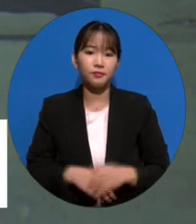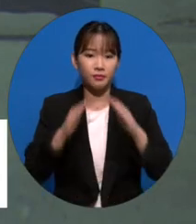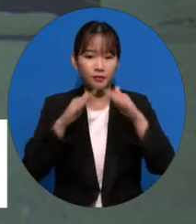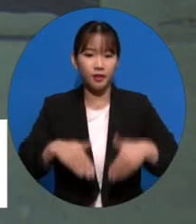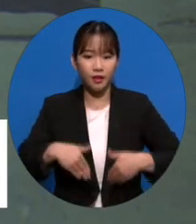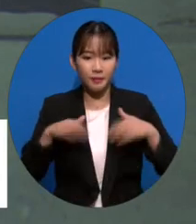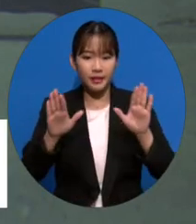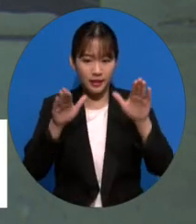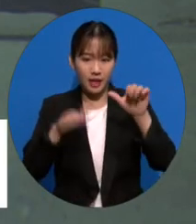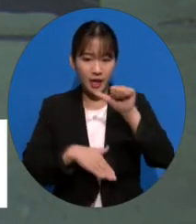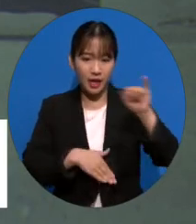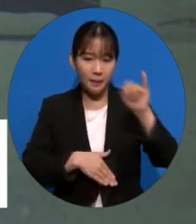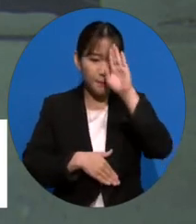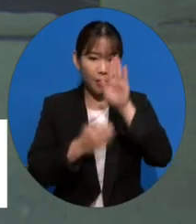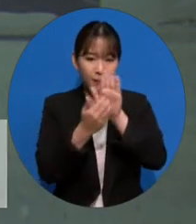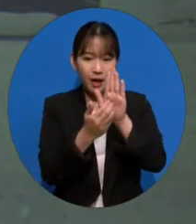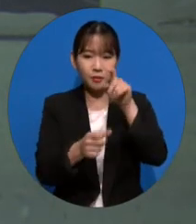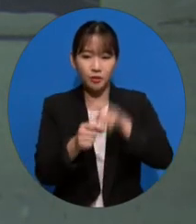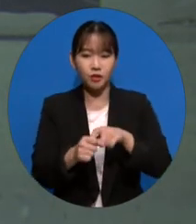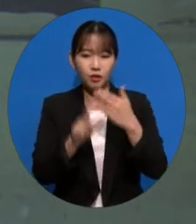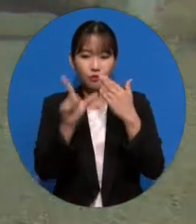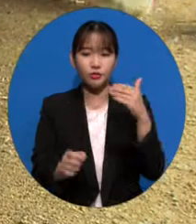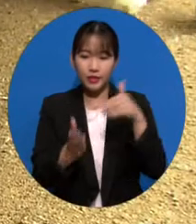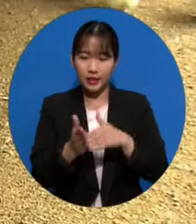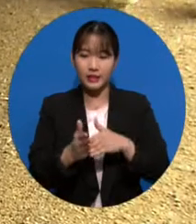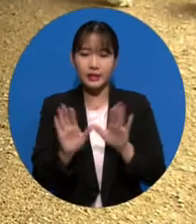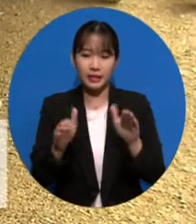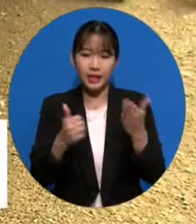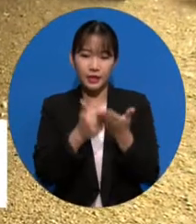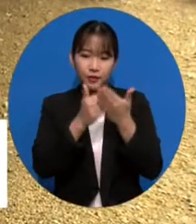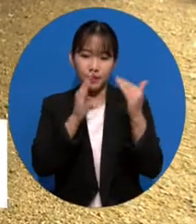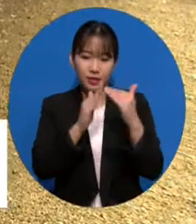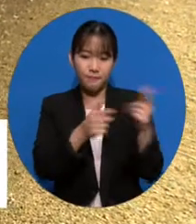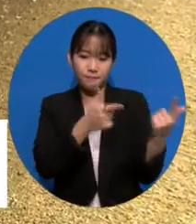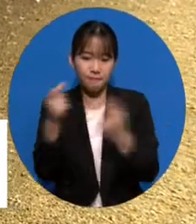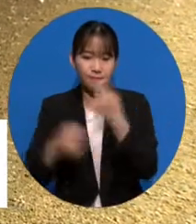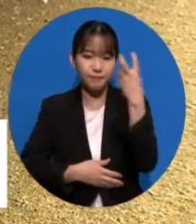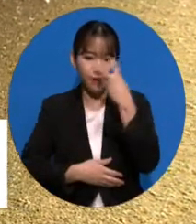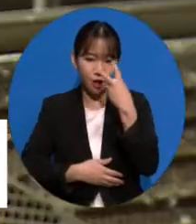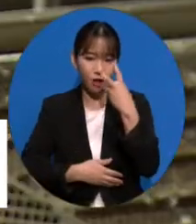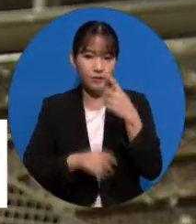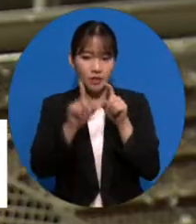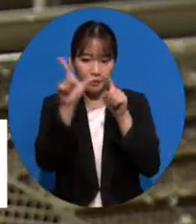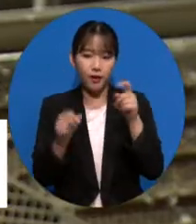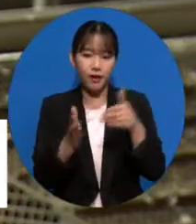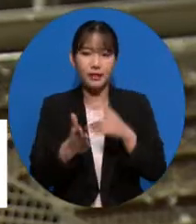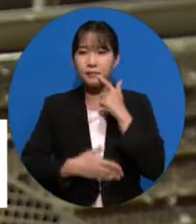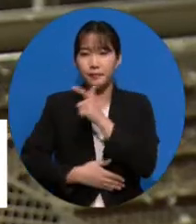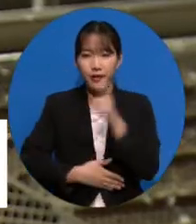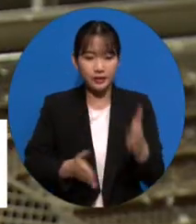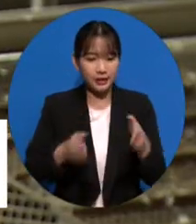전라남도는 조류인플루엔자 를 방지하기 위해 오는 9월까지 의 가금 농장 을 일제 점검하고 11월까지 방역